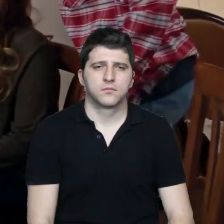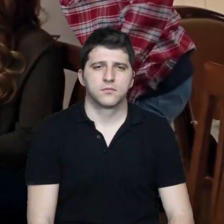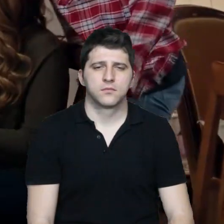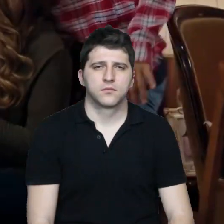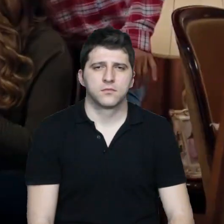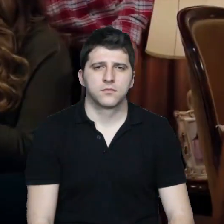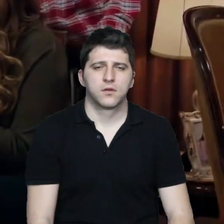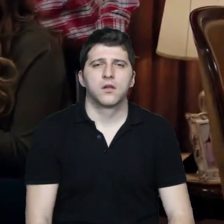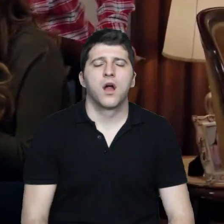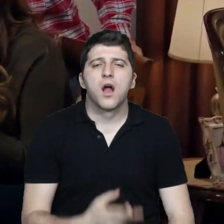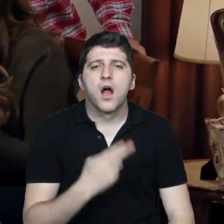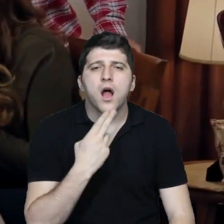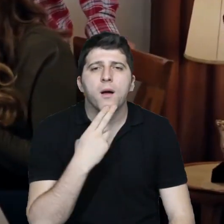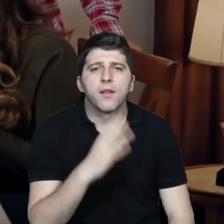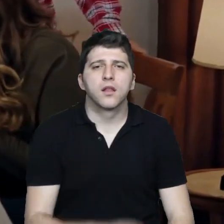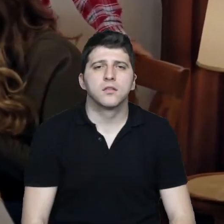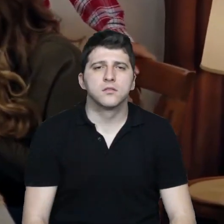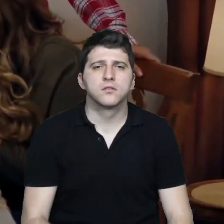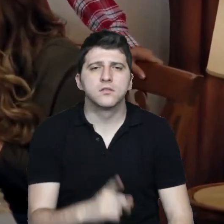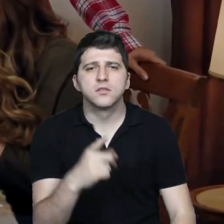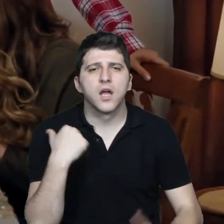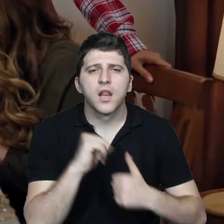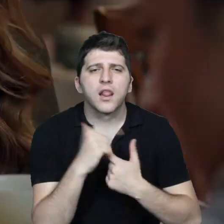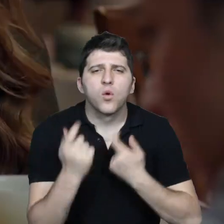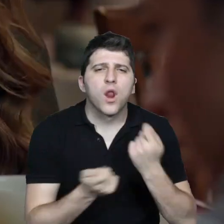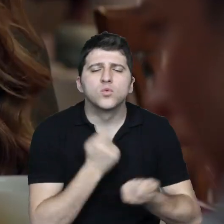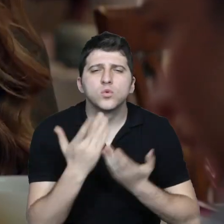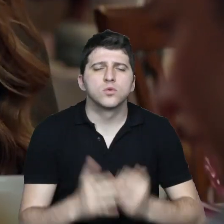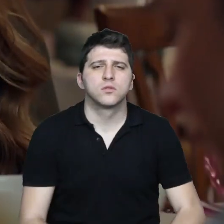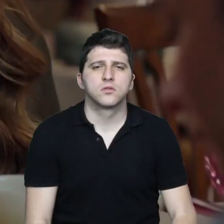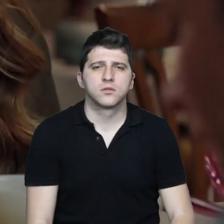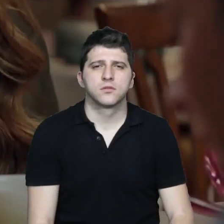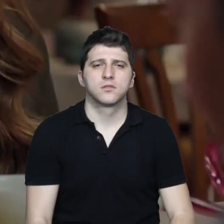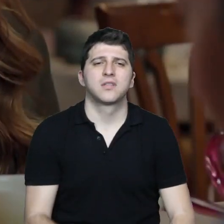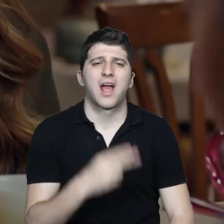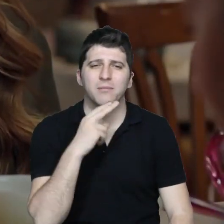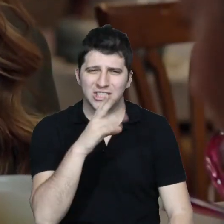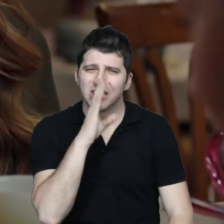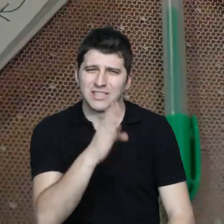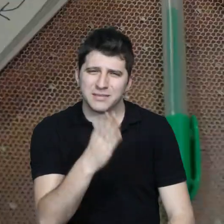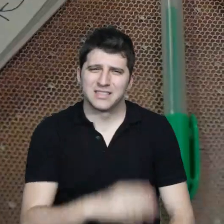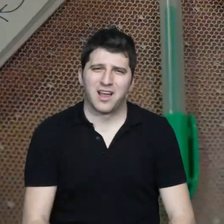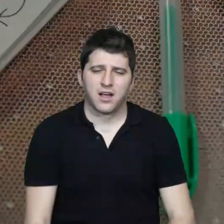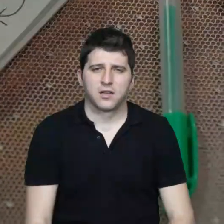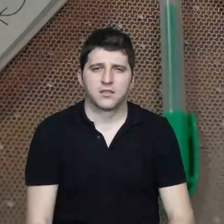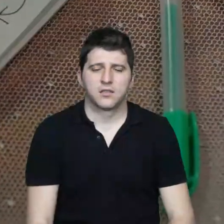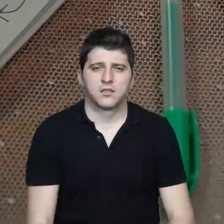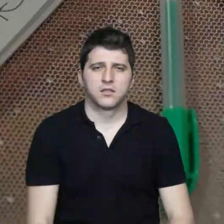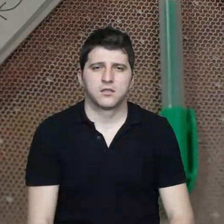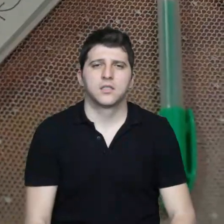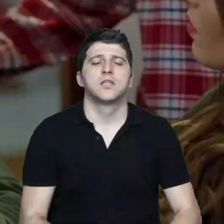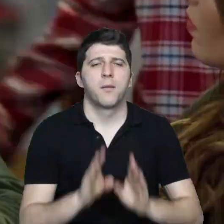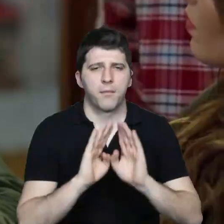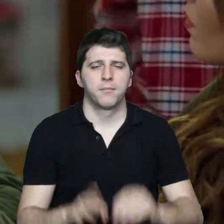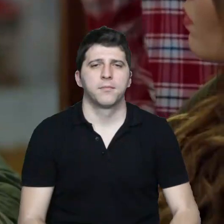Tuğba kalktı. Abla, sen yine neyin peşindesin acaba? Ha? Abla sen ciddi misin ya? Aysu deftere plan çiziyor. Tamam.